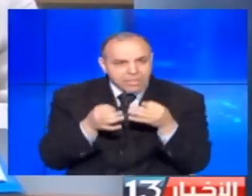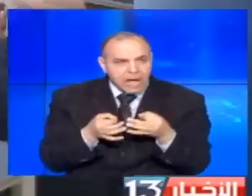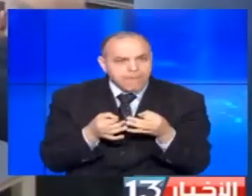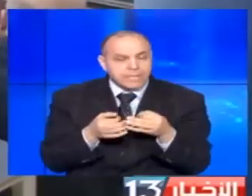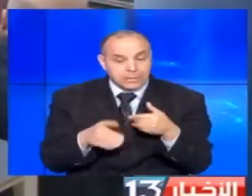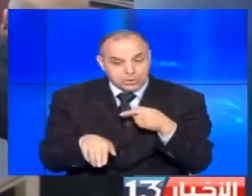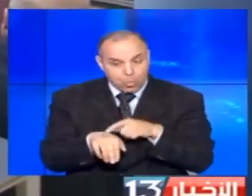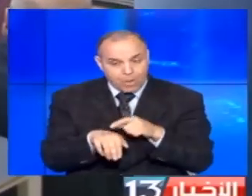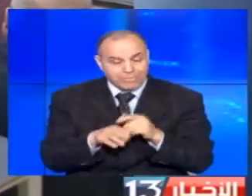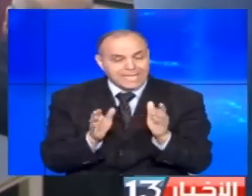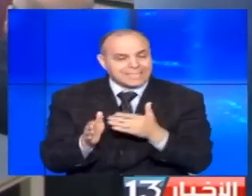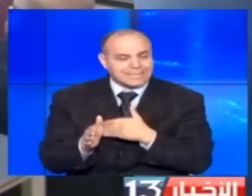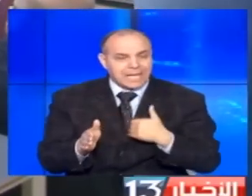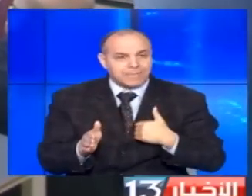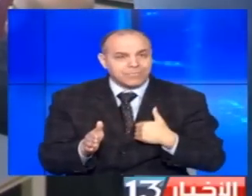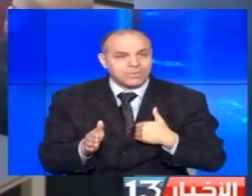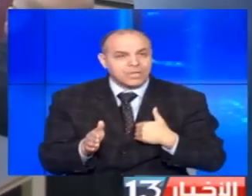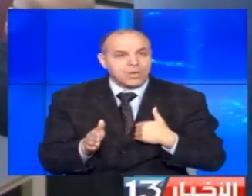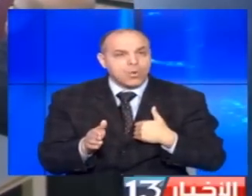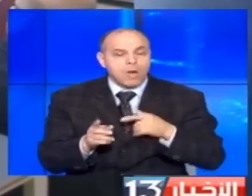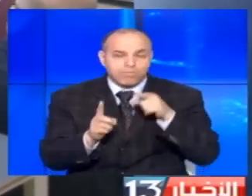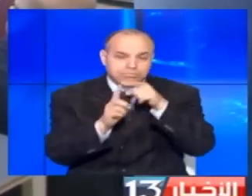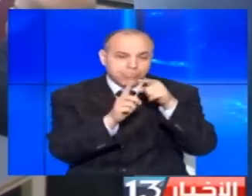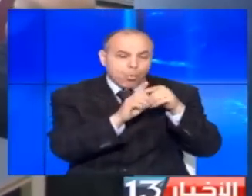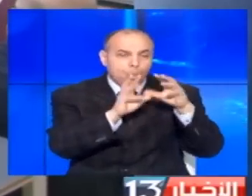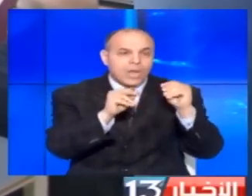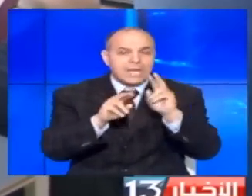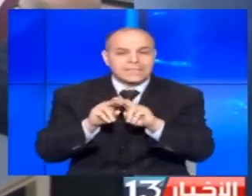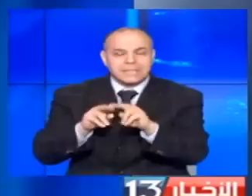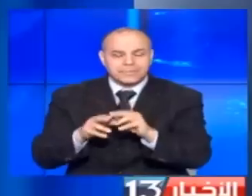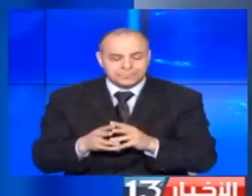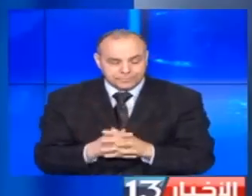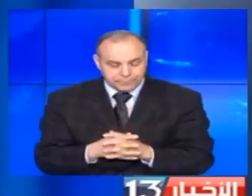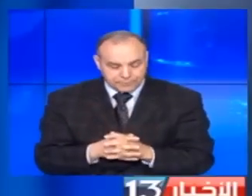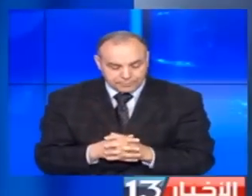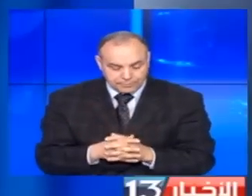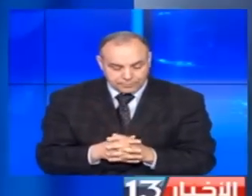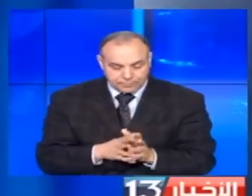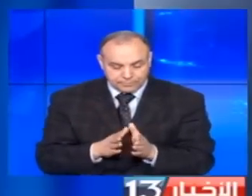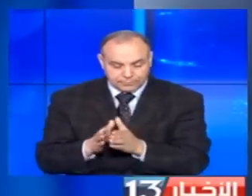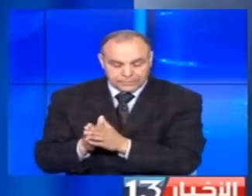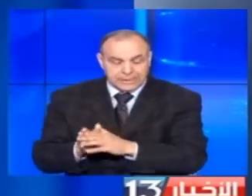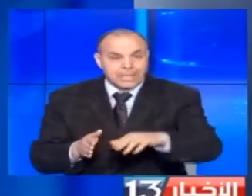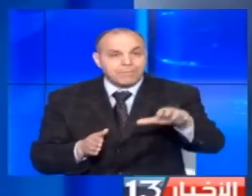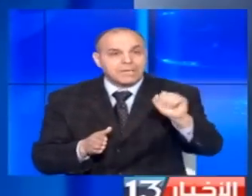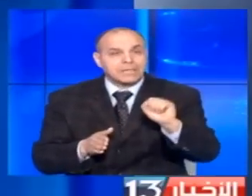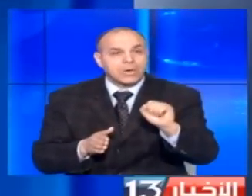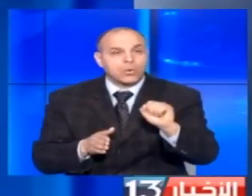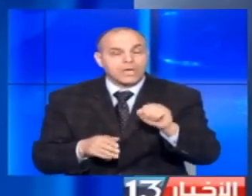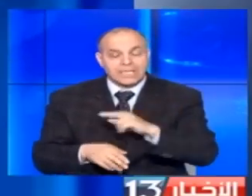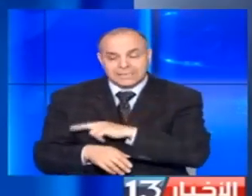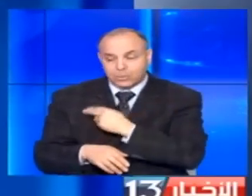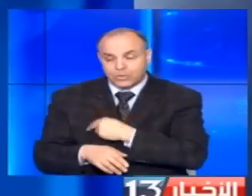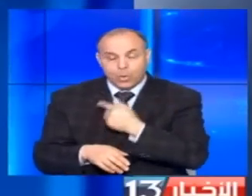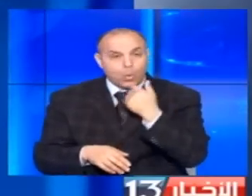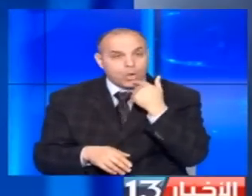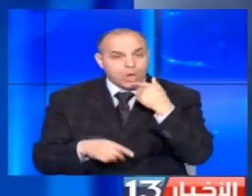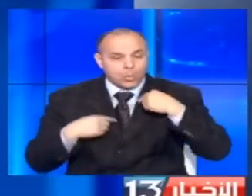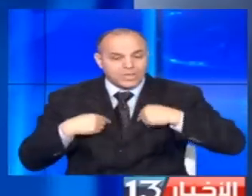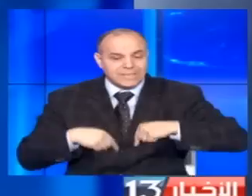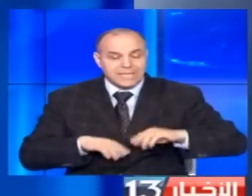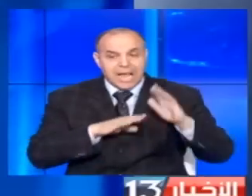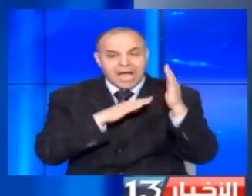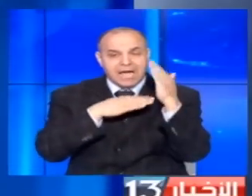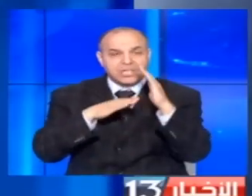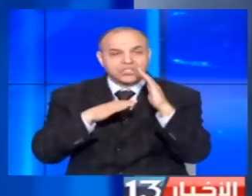الراهن لقطاع الصحه ورسم التوجهات الكبرى للاصلاح بدعوه من نظيره السويسري يؤدي وزير الشؤون